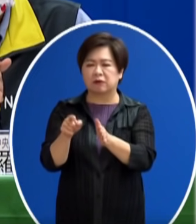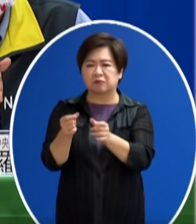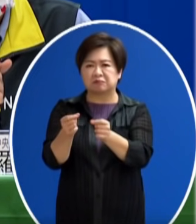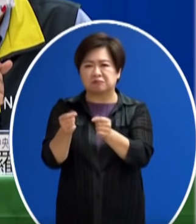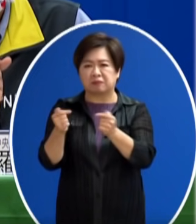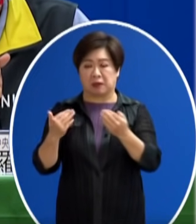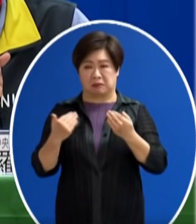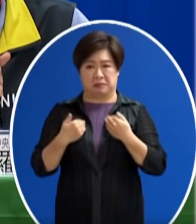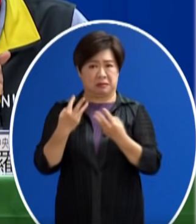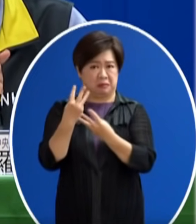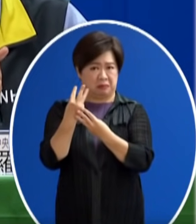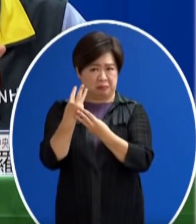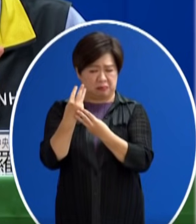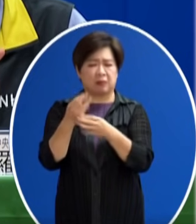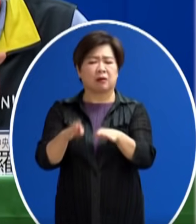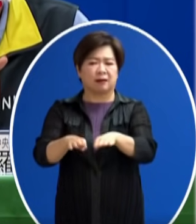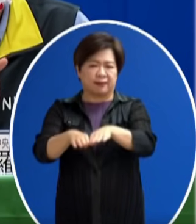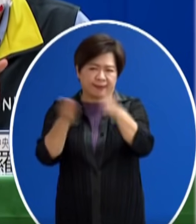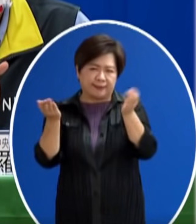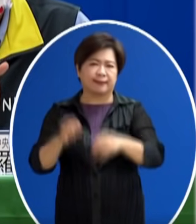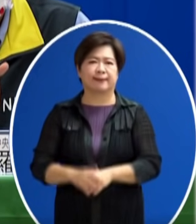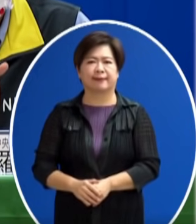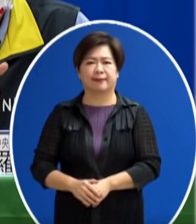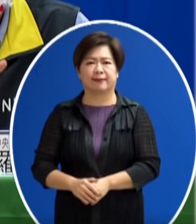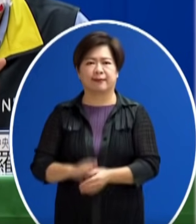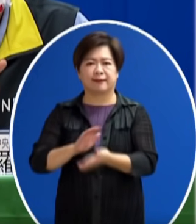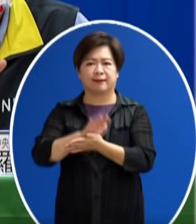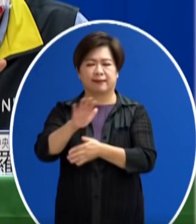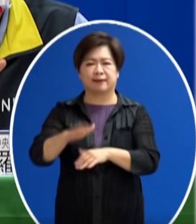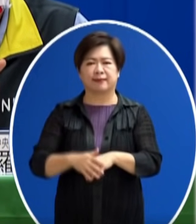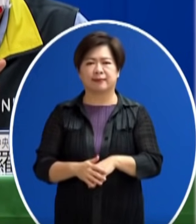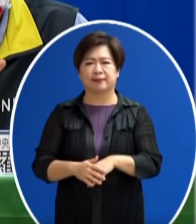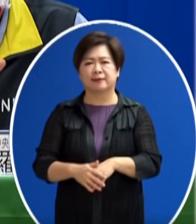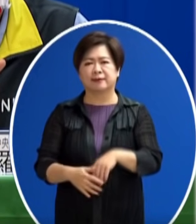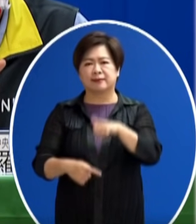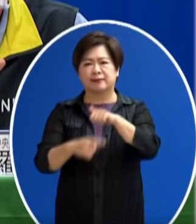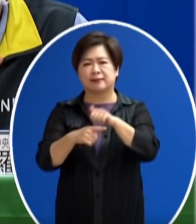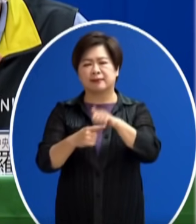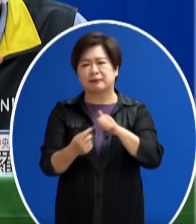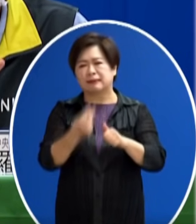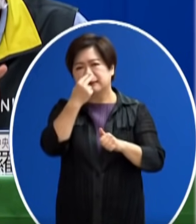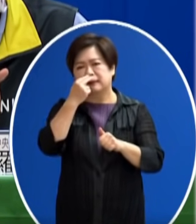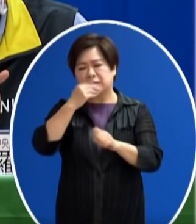步肺炎的一些征兆，那后来因为这个血氧降低，那